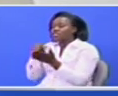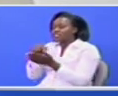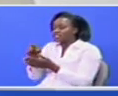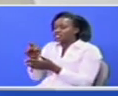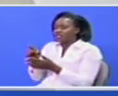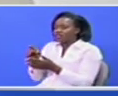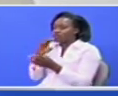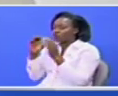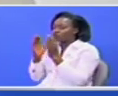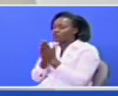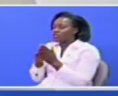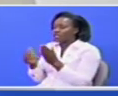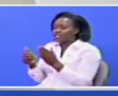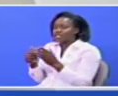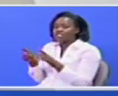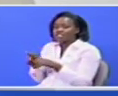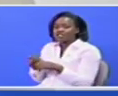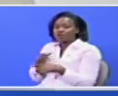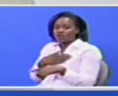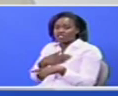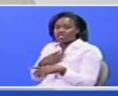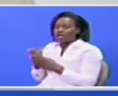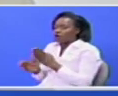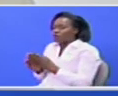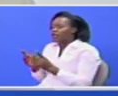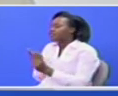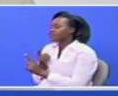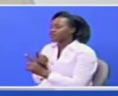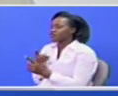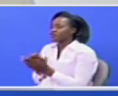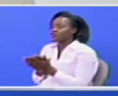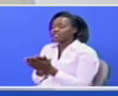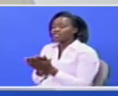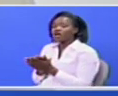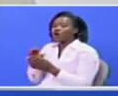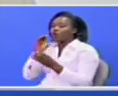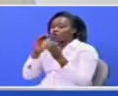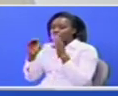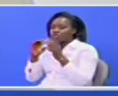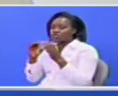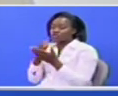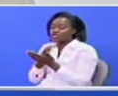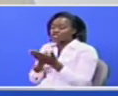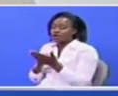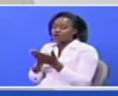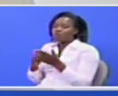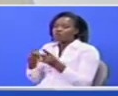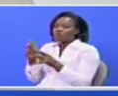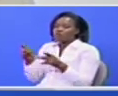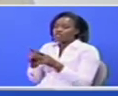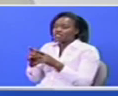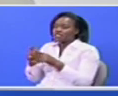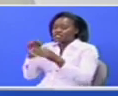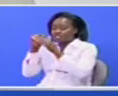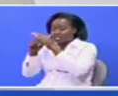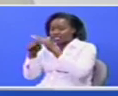yoyote hata sisi. Na tunafanya mpango mbalimbali na wao na communication. Kuna sehemu fulani tushafika, sehemu fulani hatujafika kwa sababu Kenya ni